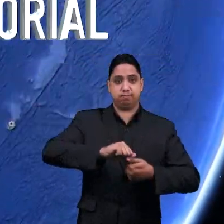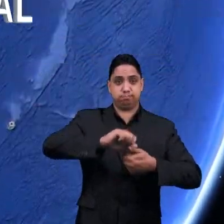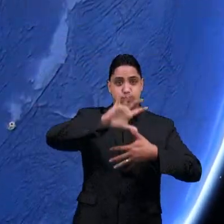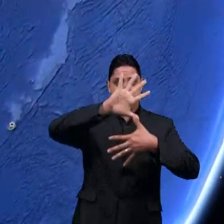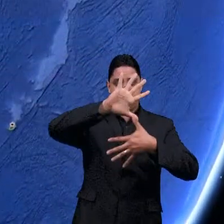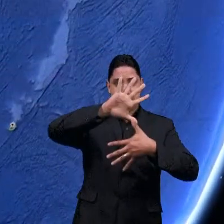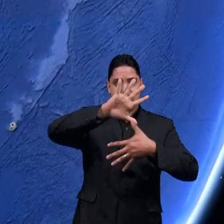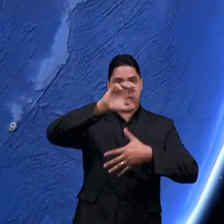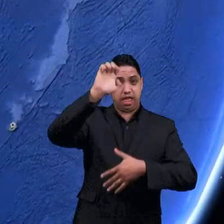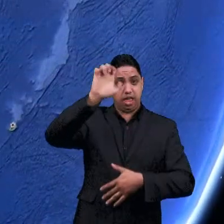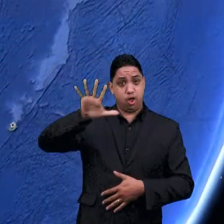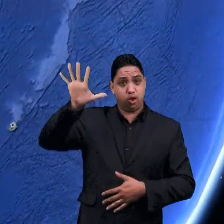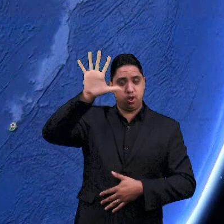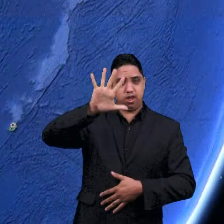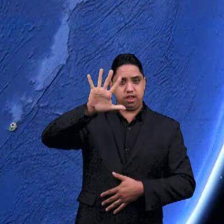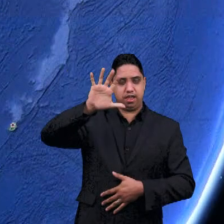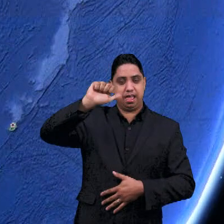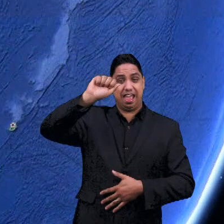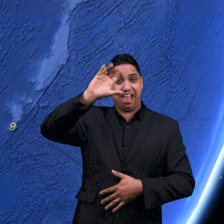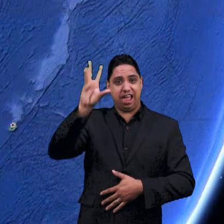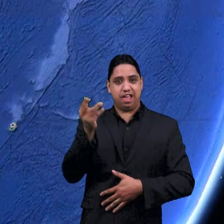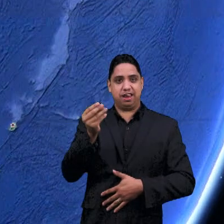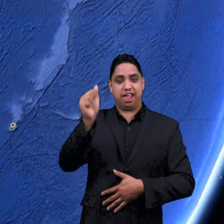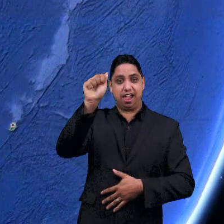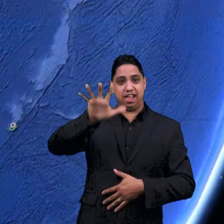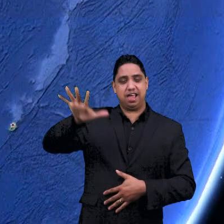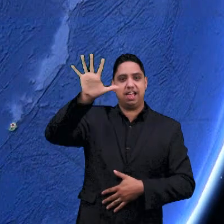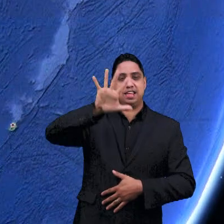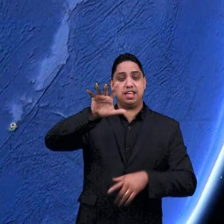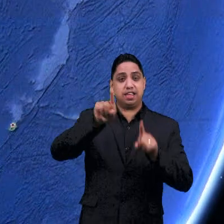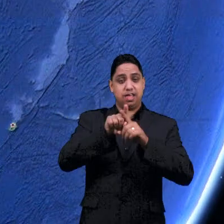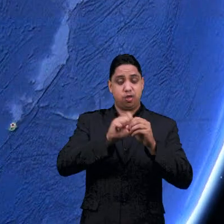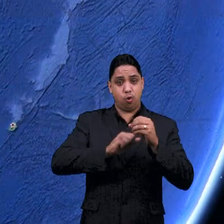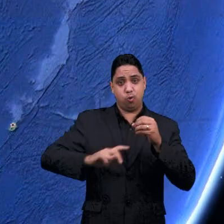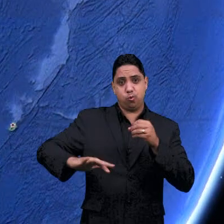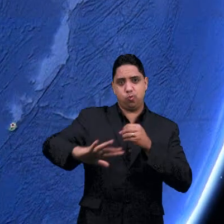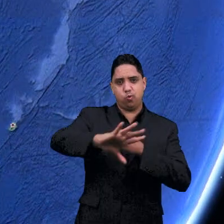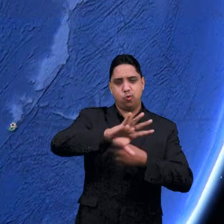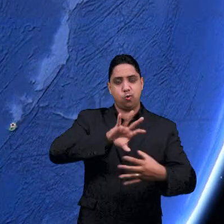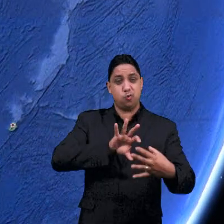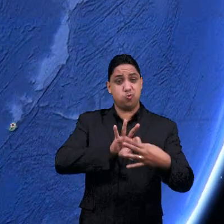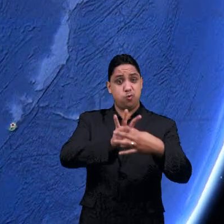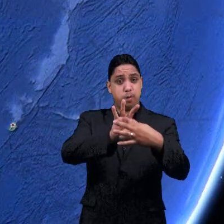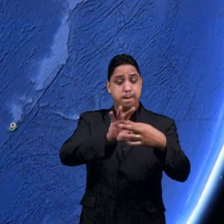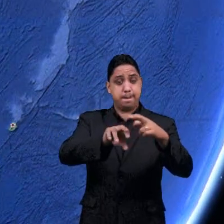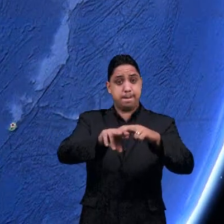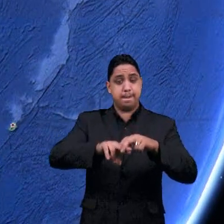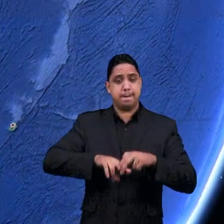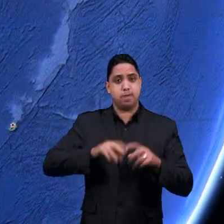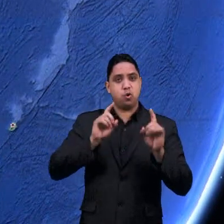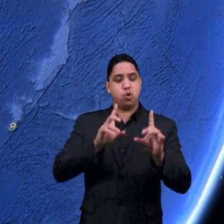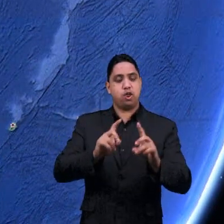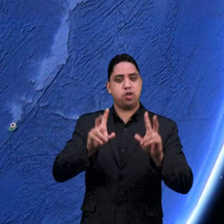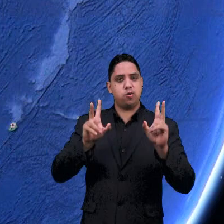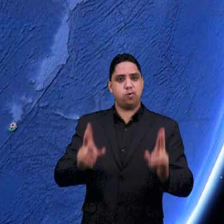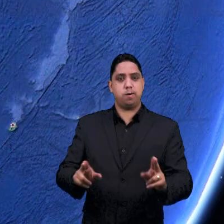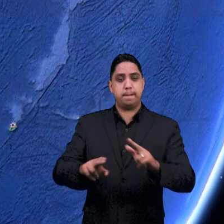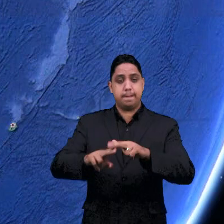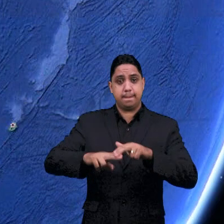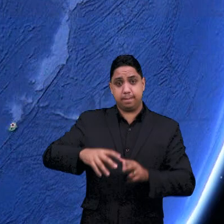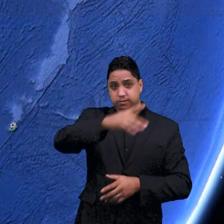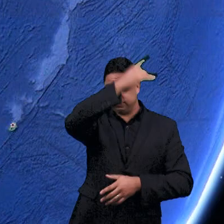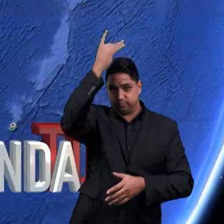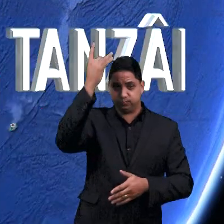3 Amériques, Europe, Afrique, Asie et Océanie, connectés par la même doctrine, par la direction